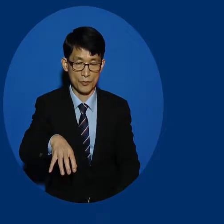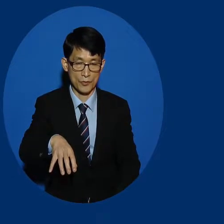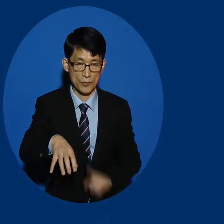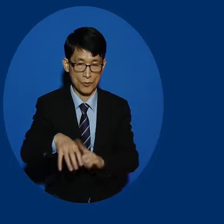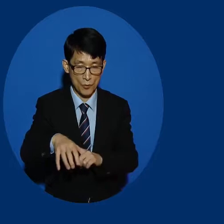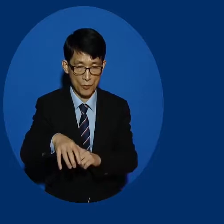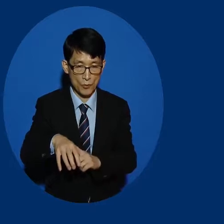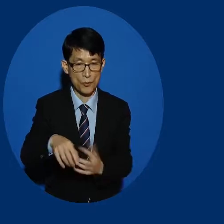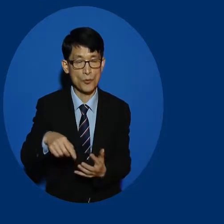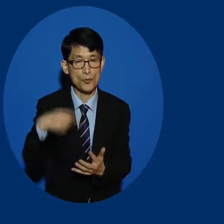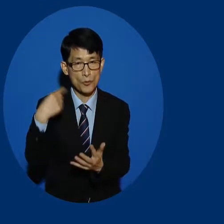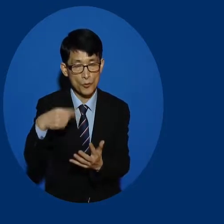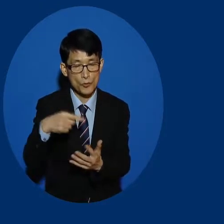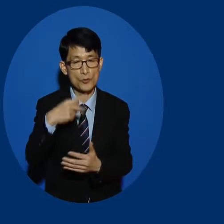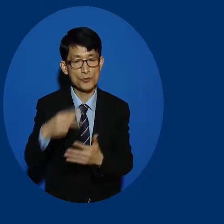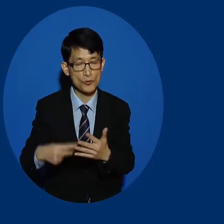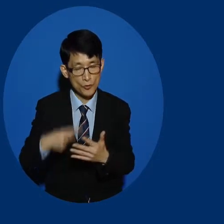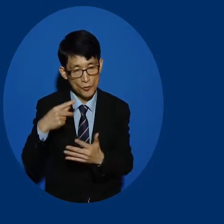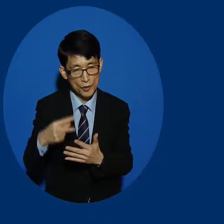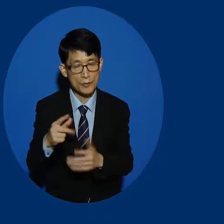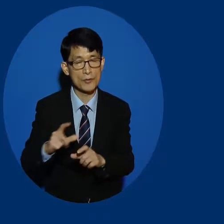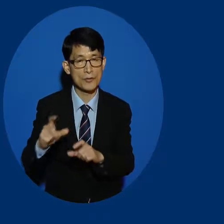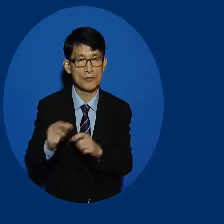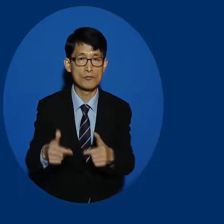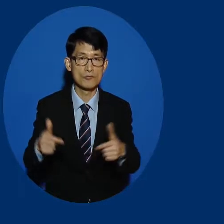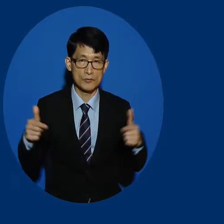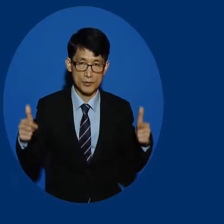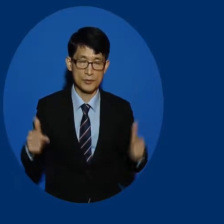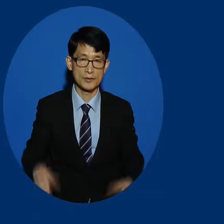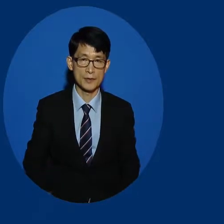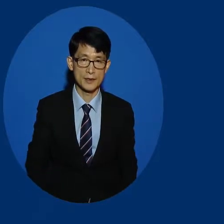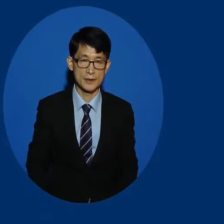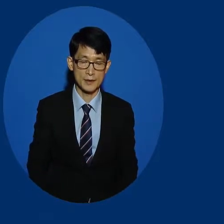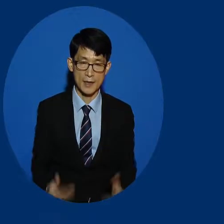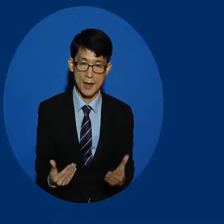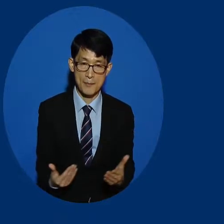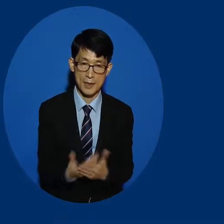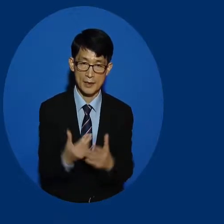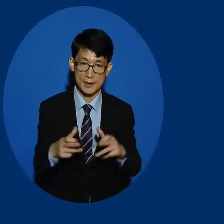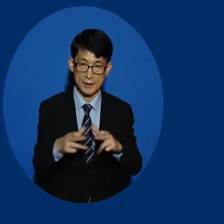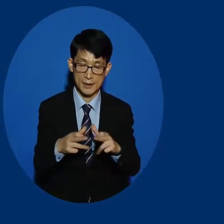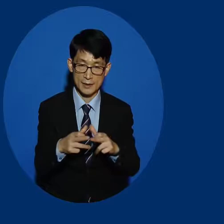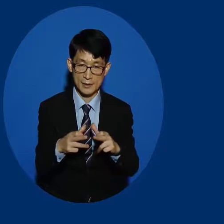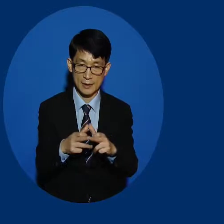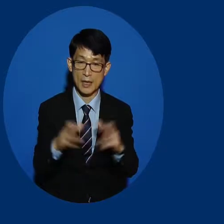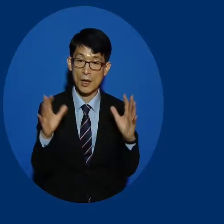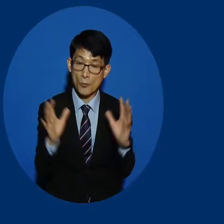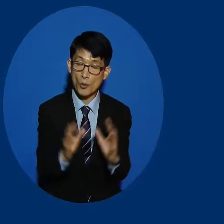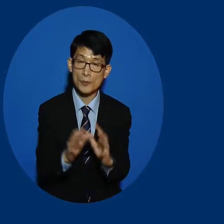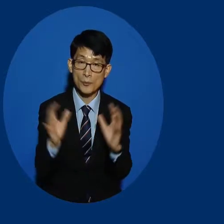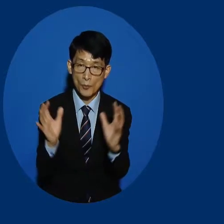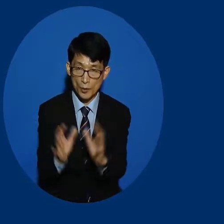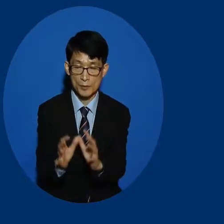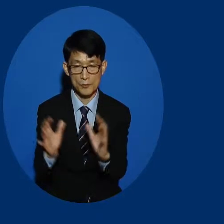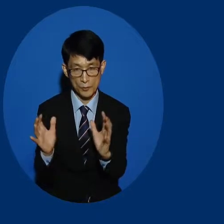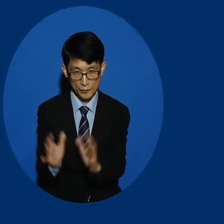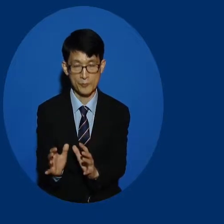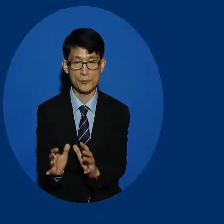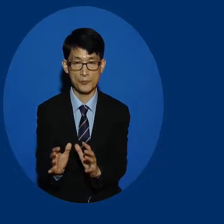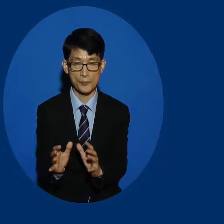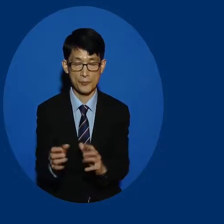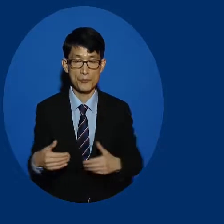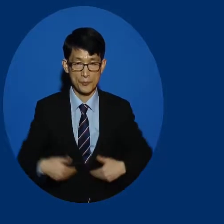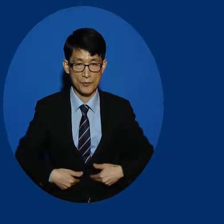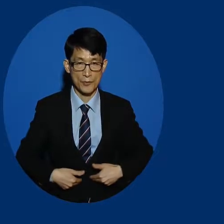필요가 있습니다. 그러기 위해서는 발달장애인 자조 모임을 좀 더 활성화하고 또 다양한